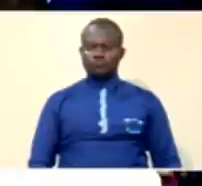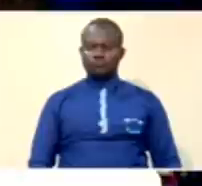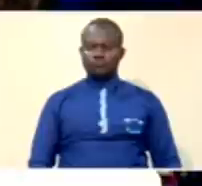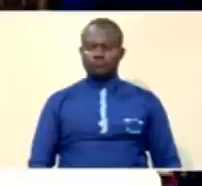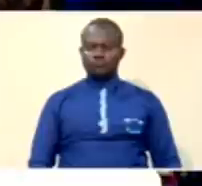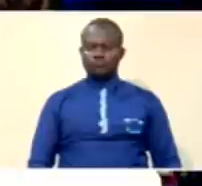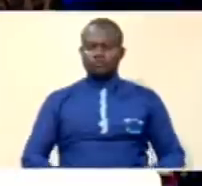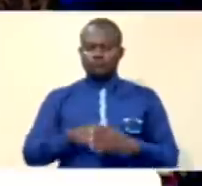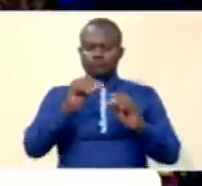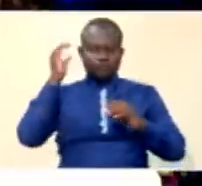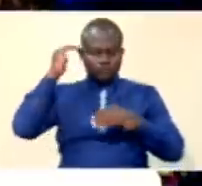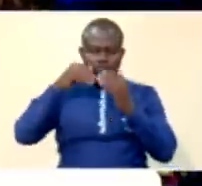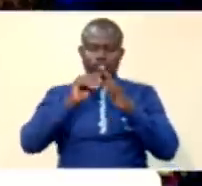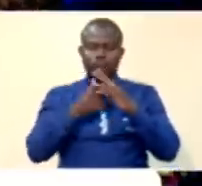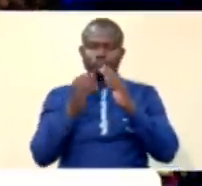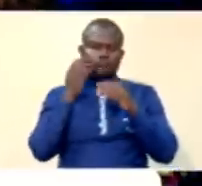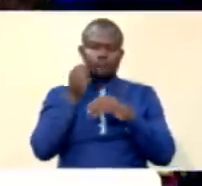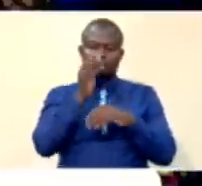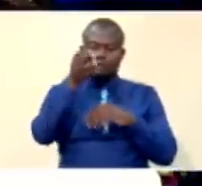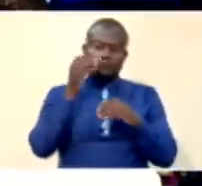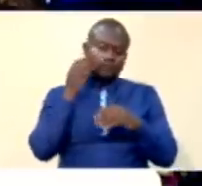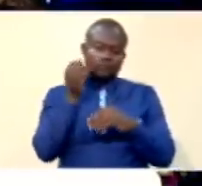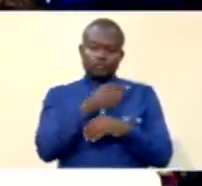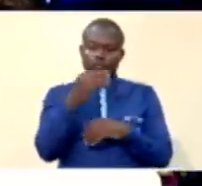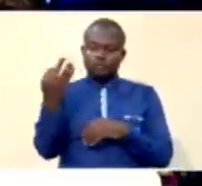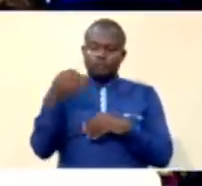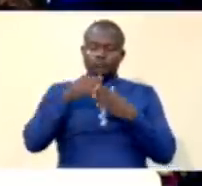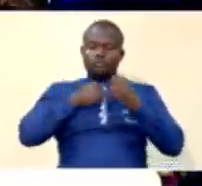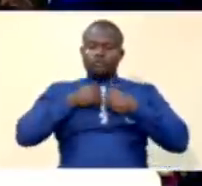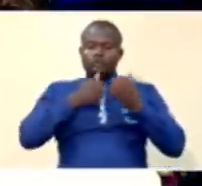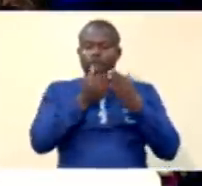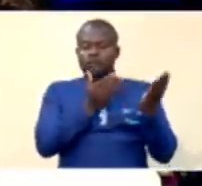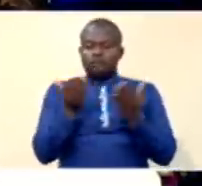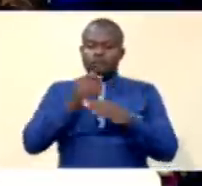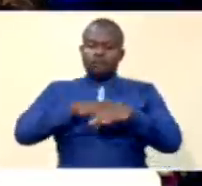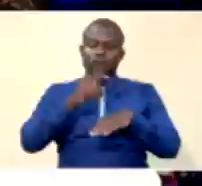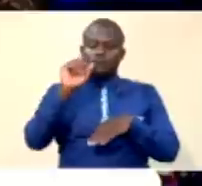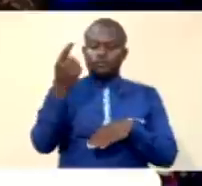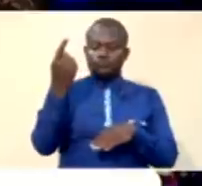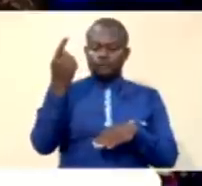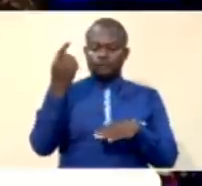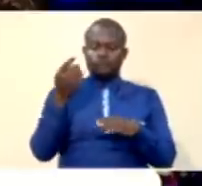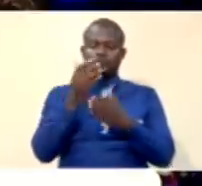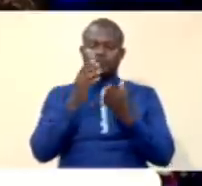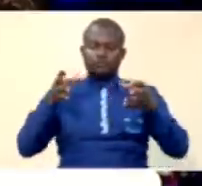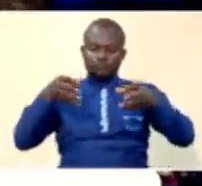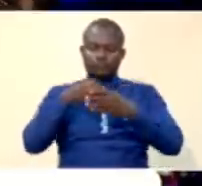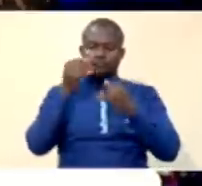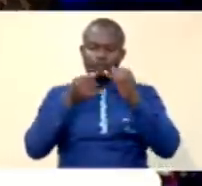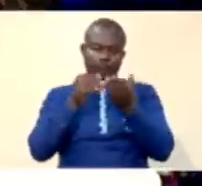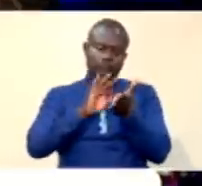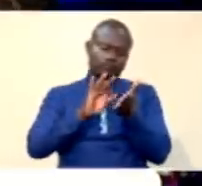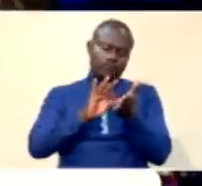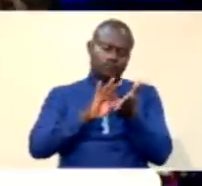Mu yandi makuru, mu ntangiriro z'ukwezi gutaha no kuva ukwezi kwa gatatu, u Rwanda ruzakira ku nshuro ya mbere ihuriro mpuzamahanga